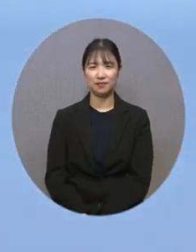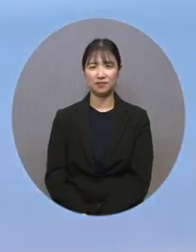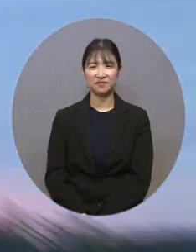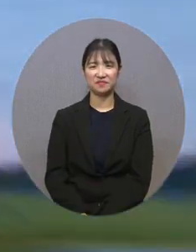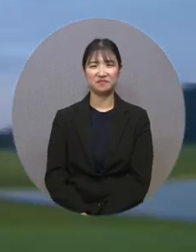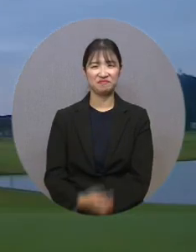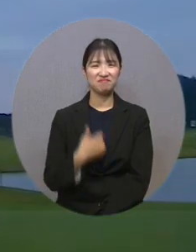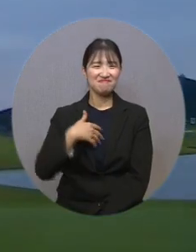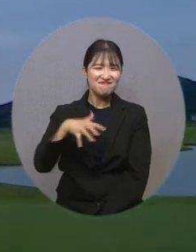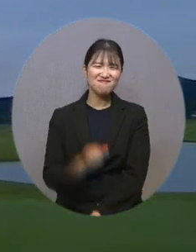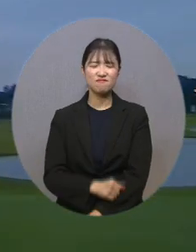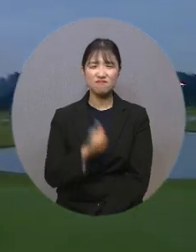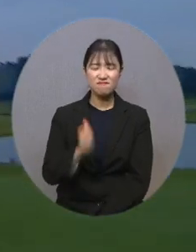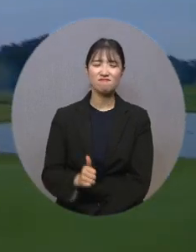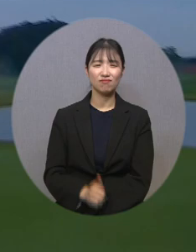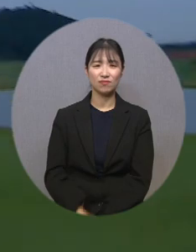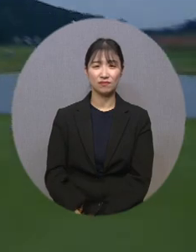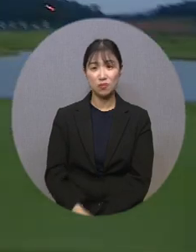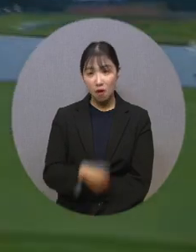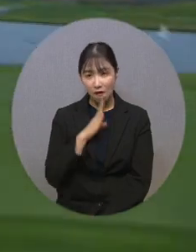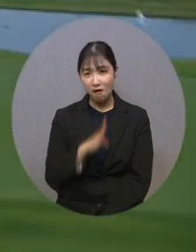기가 막히게 쳤다. 진짜로? 어.